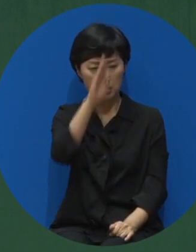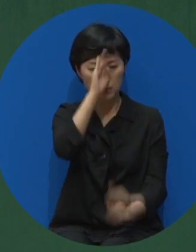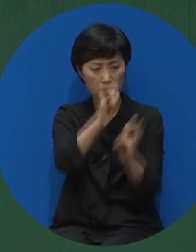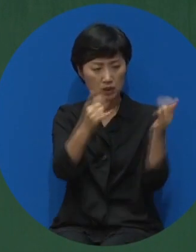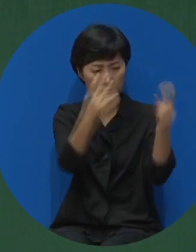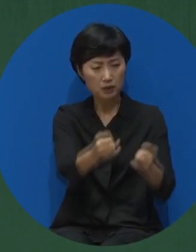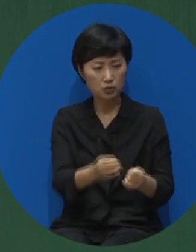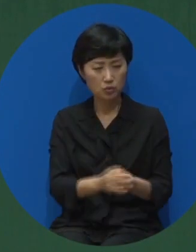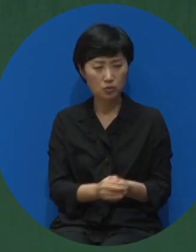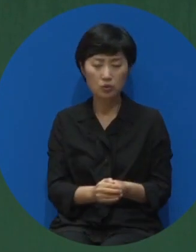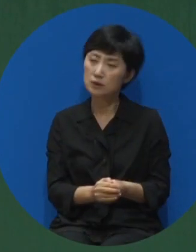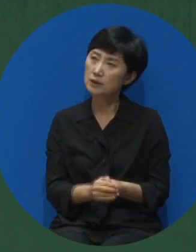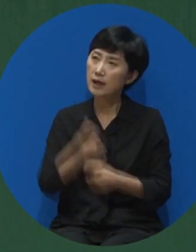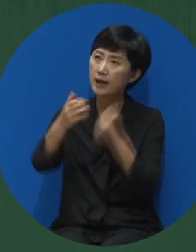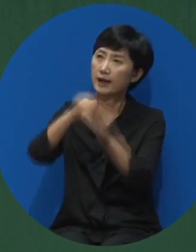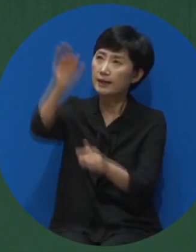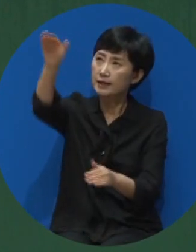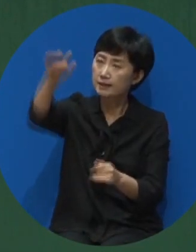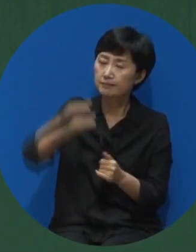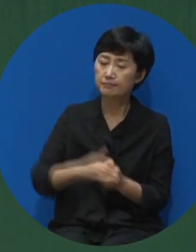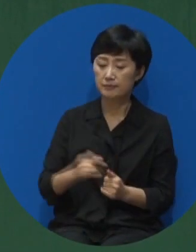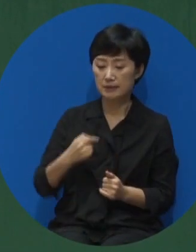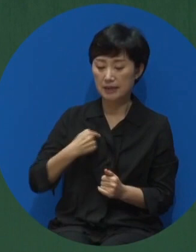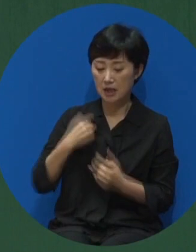건강으로 증거 주옵소서.